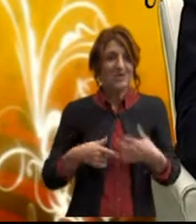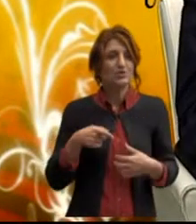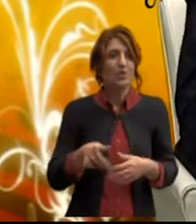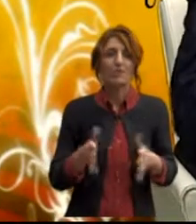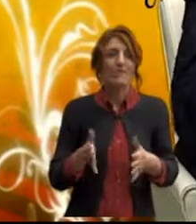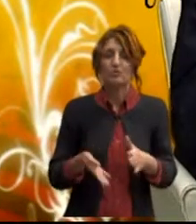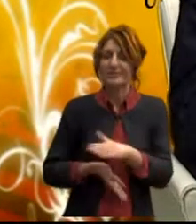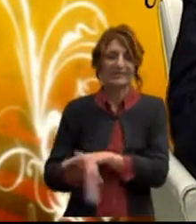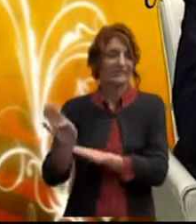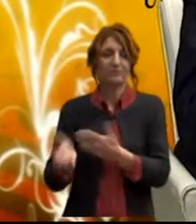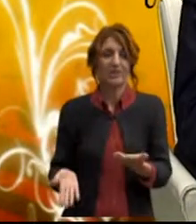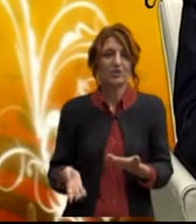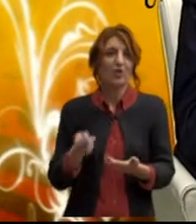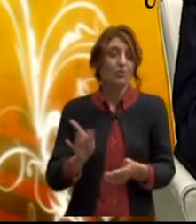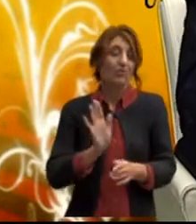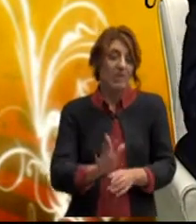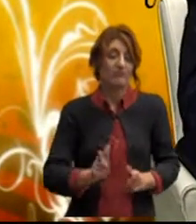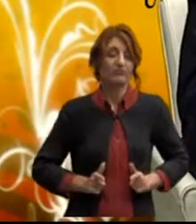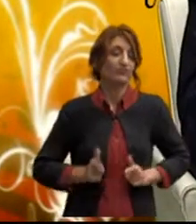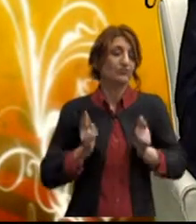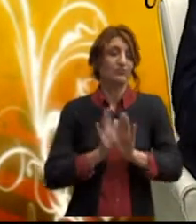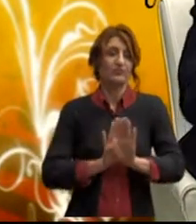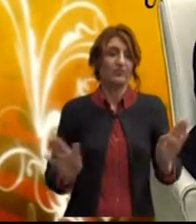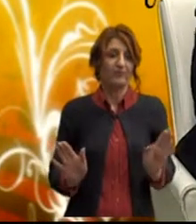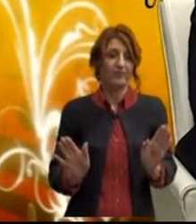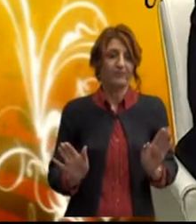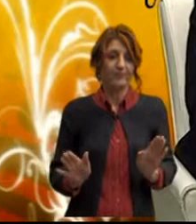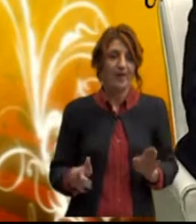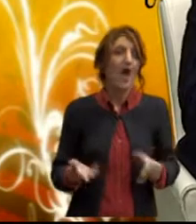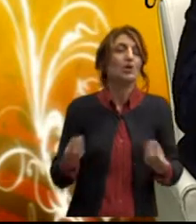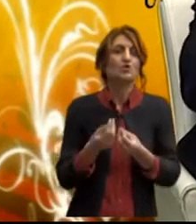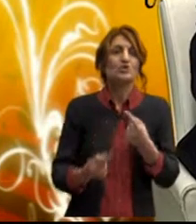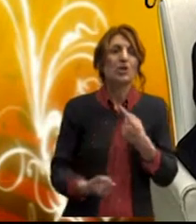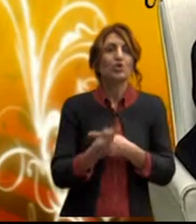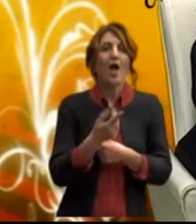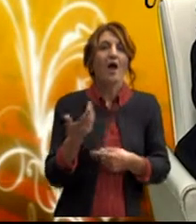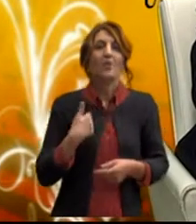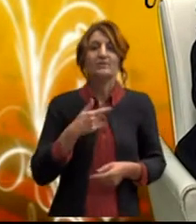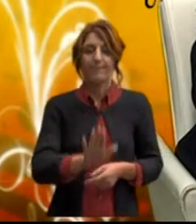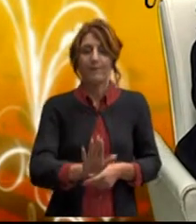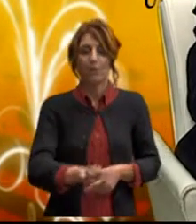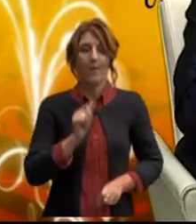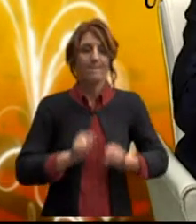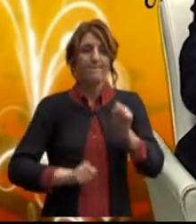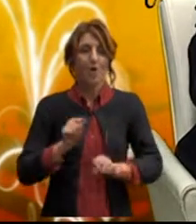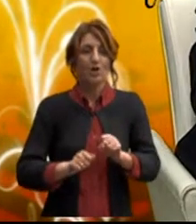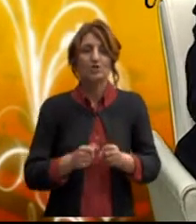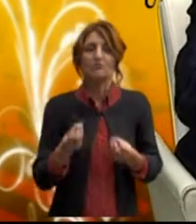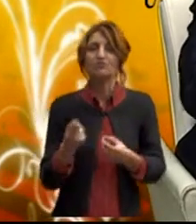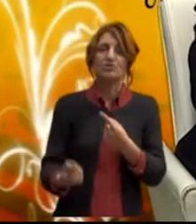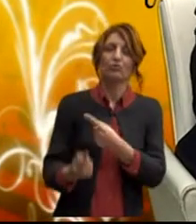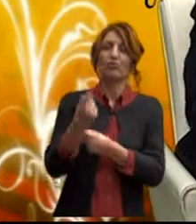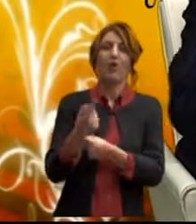izbjeći. Dakle, stres je čak začin životu. E sad je bitno, nije samo što nam se događa, nego kako mi reagiramo na to što se događa, kako